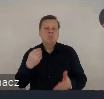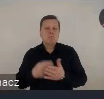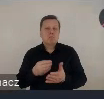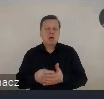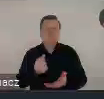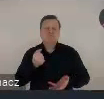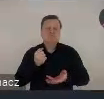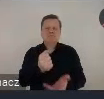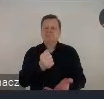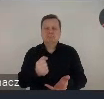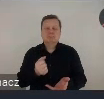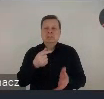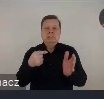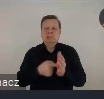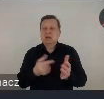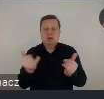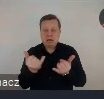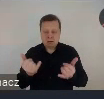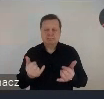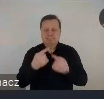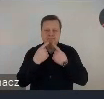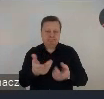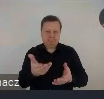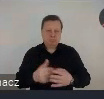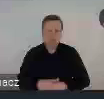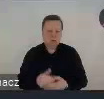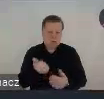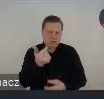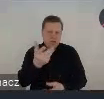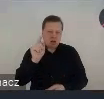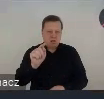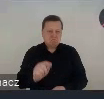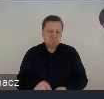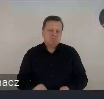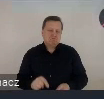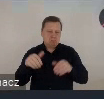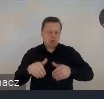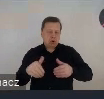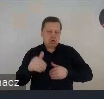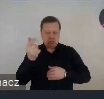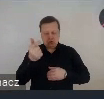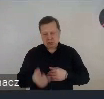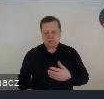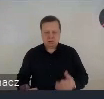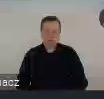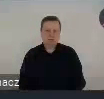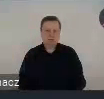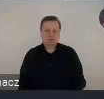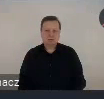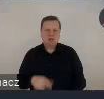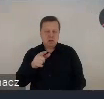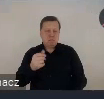środki z tego programu, jest sporo możliwości, na co można